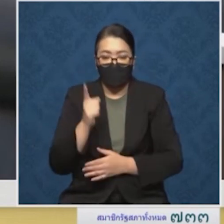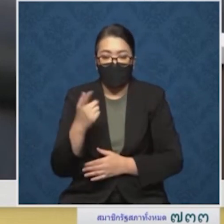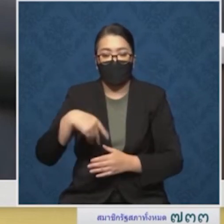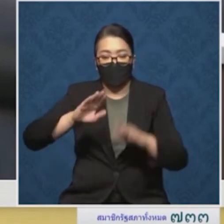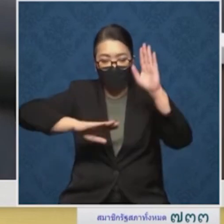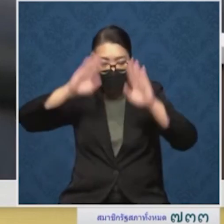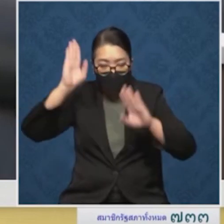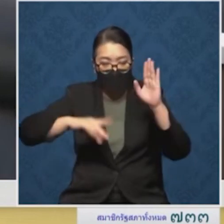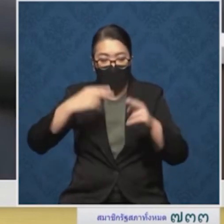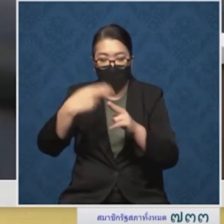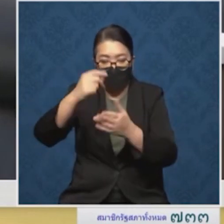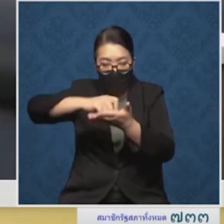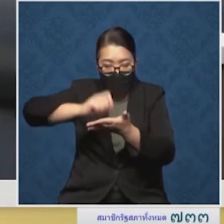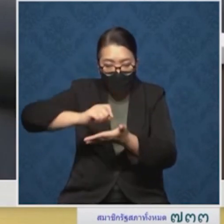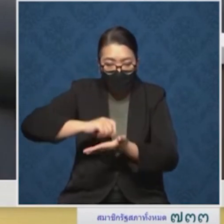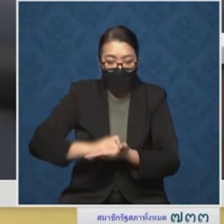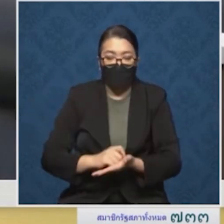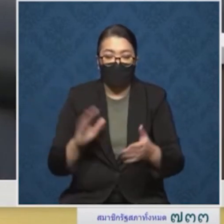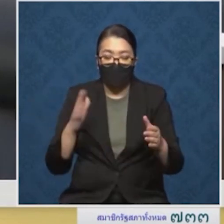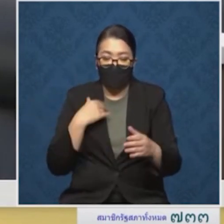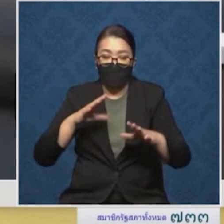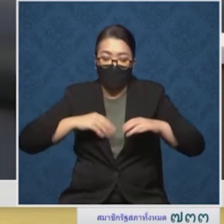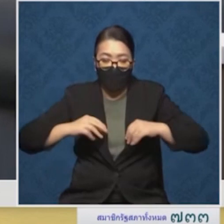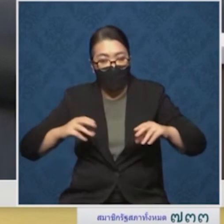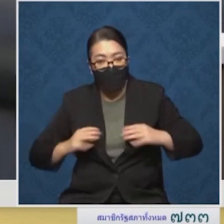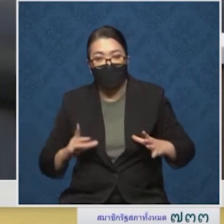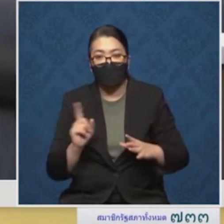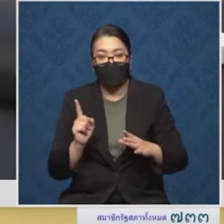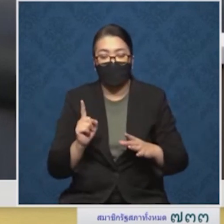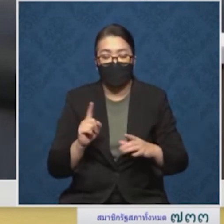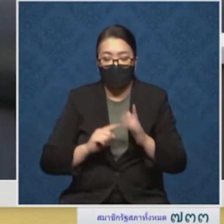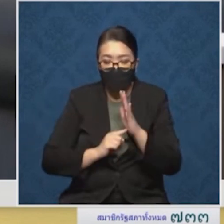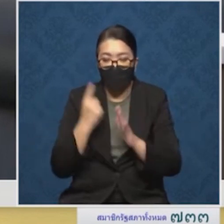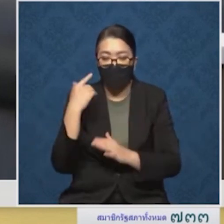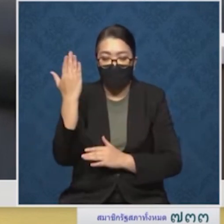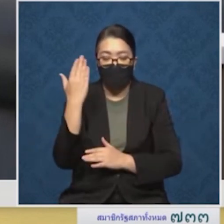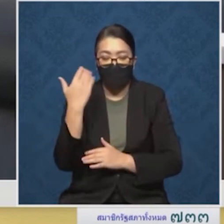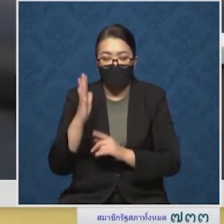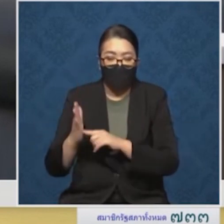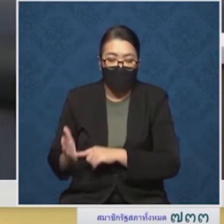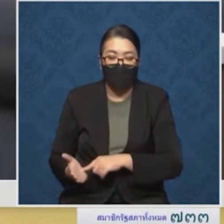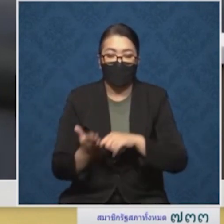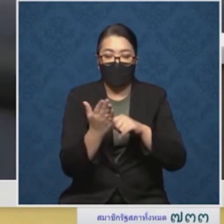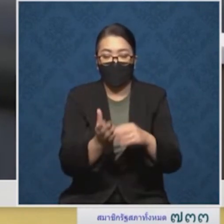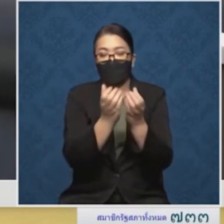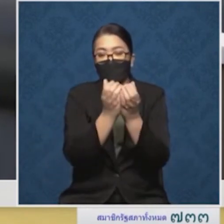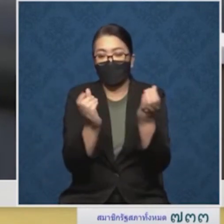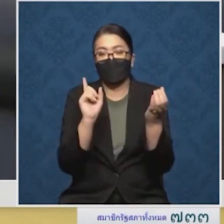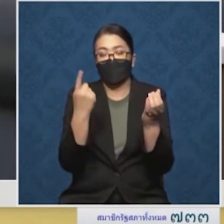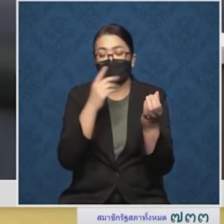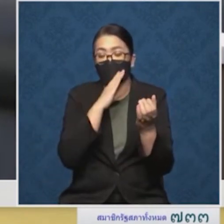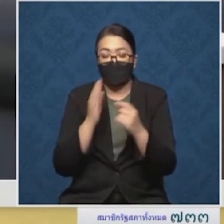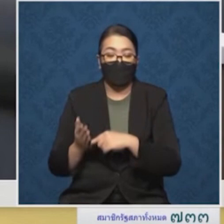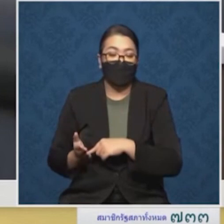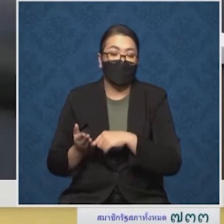เราก็หวงว่าการยื่นของเรานแะจะเป็นตนเรื่อง เปนสารตงต้นที่จะนำไปการทำไปสู่ประชามติถไม่ยืดเลยมกไม